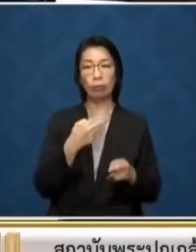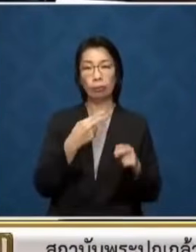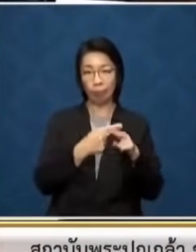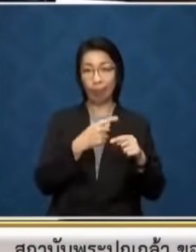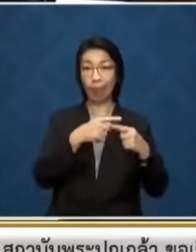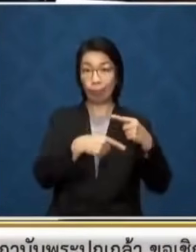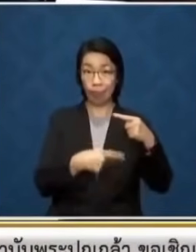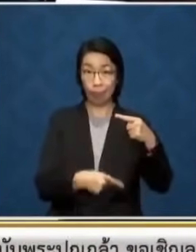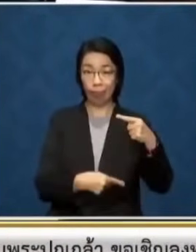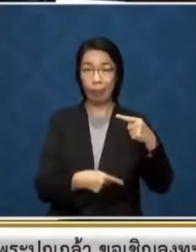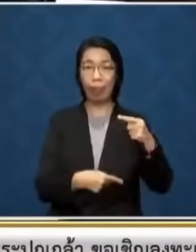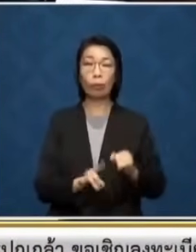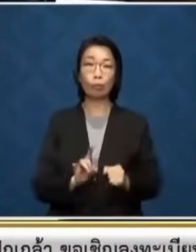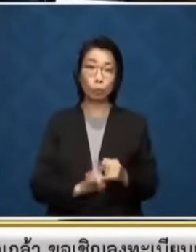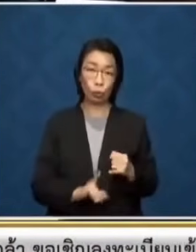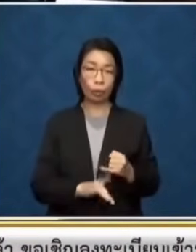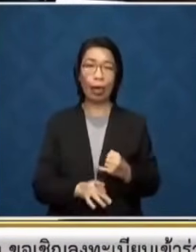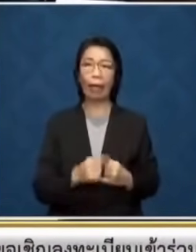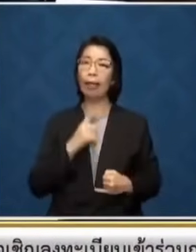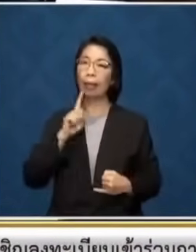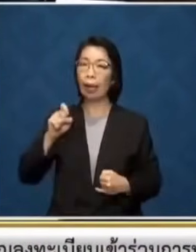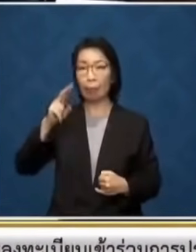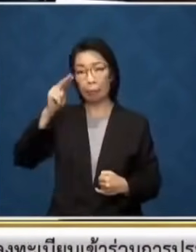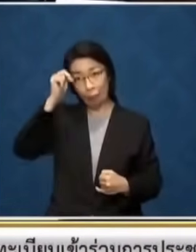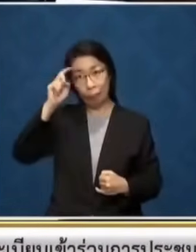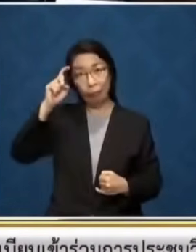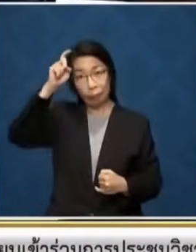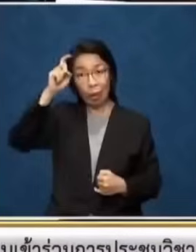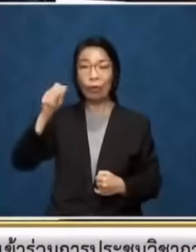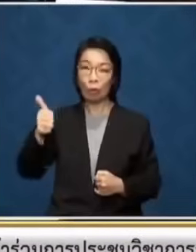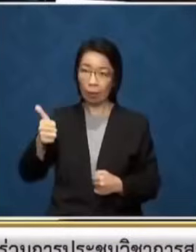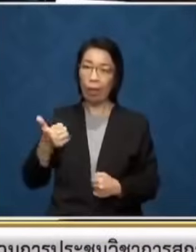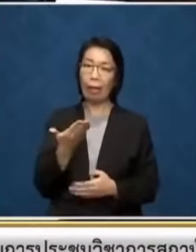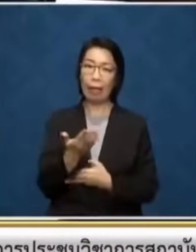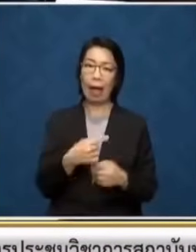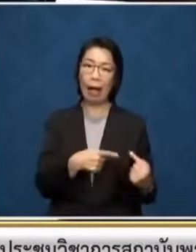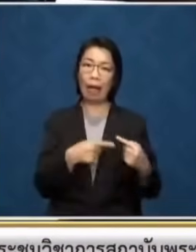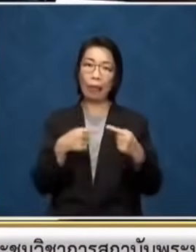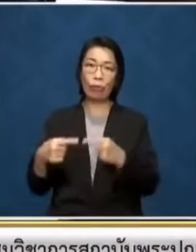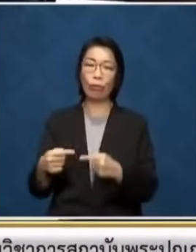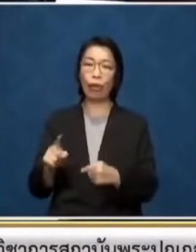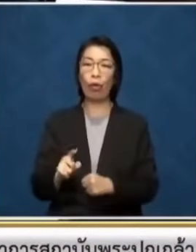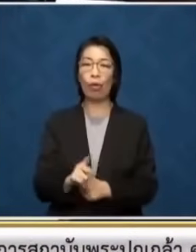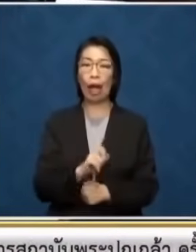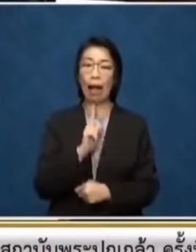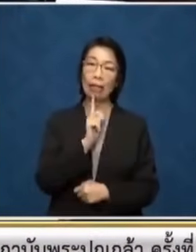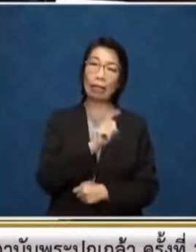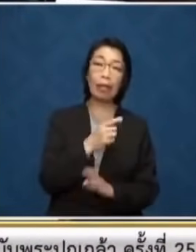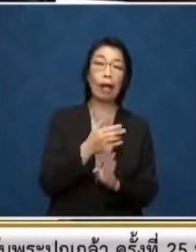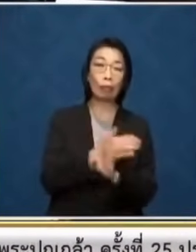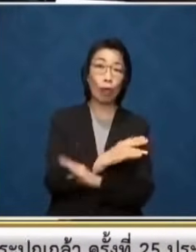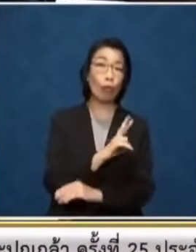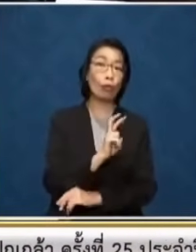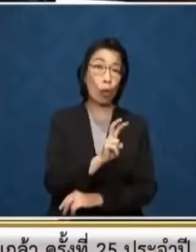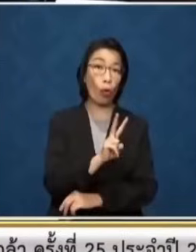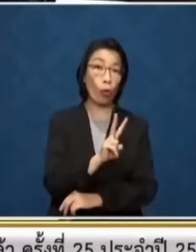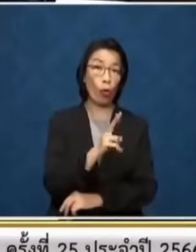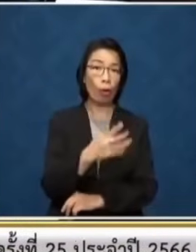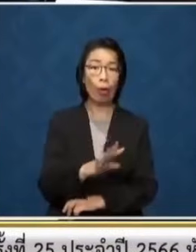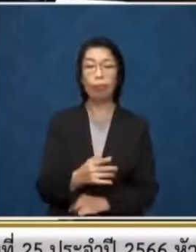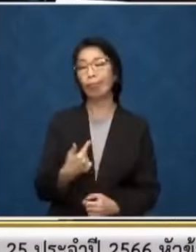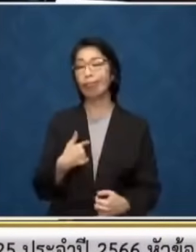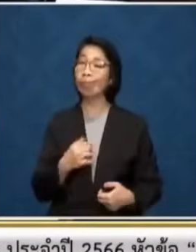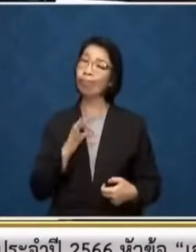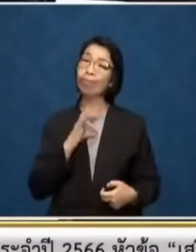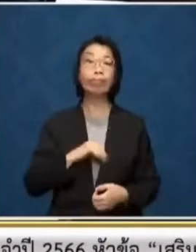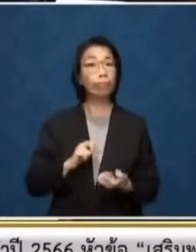ท่านนายกเป็นลำดับสุดท้ายก็ได้เพื่อให้ต่อเนื่องจาก2กระทู้ก่อนหน้าก็ไม่ได้มีปัญหา